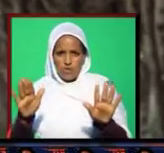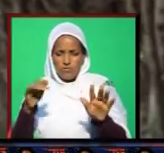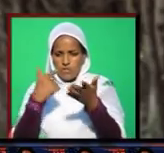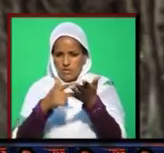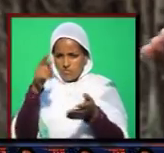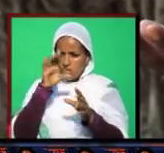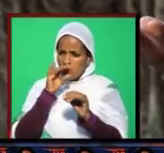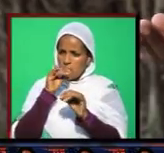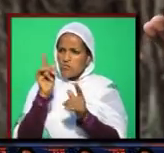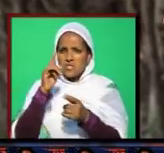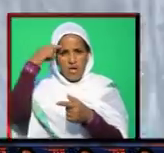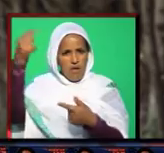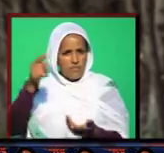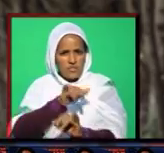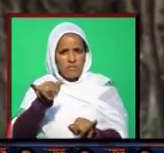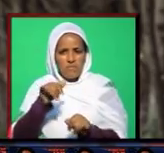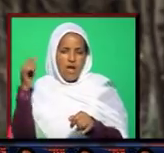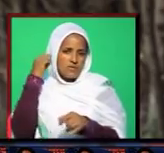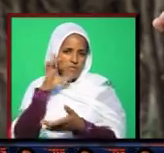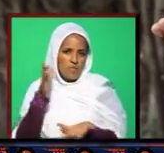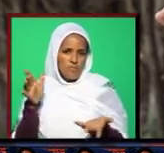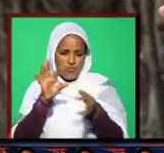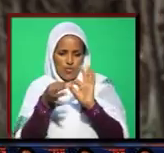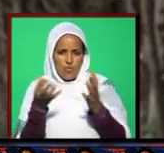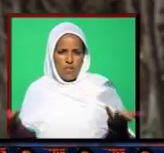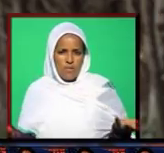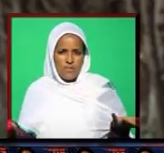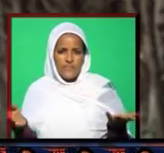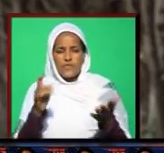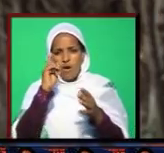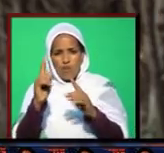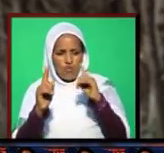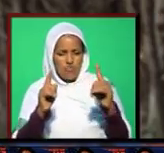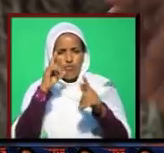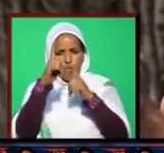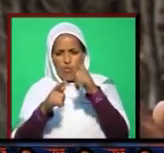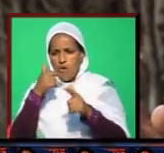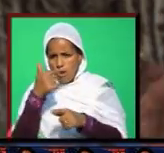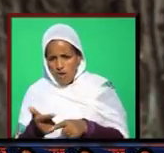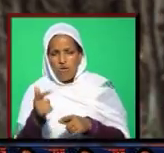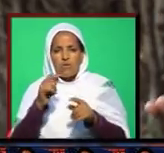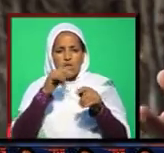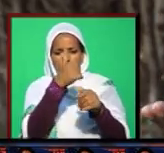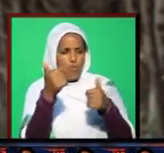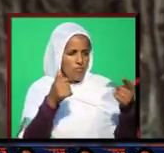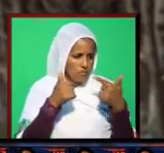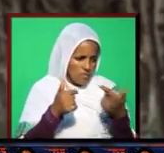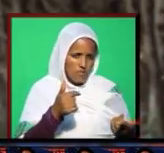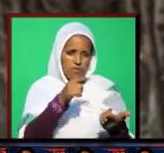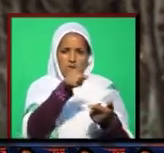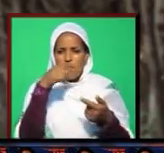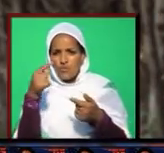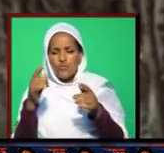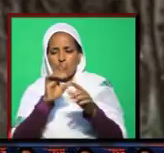ቢመጣ ምን ይላል? አብደዋል እነዚህ ሰዎች። ለምን ያ ቋንቋ እኛ እንሰማውም፣ የሚሰማው ሰው የለም። አንዱም አንዱ ቋንቋ ተገልጾልኛል ይላል፣ ይናገራል፣